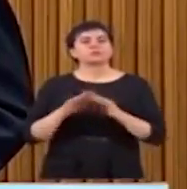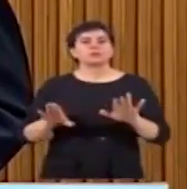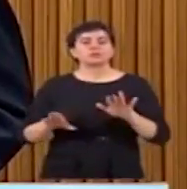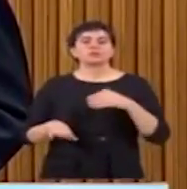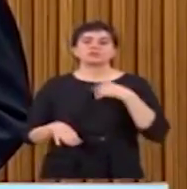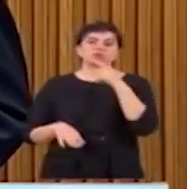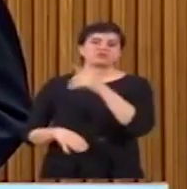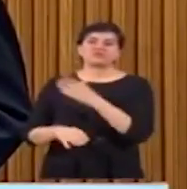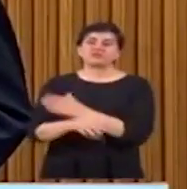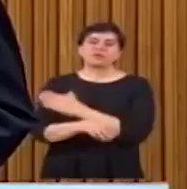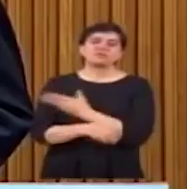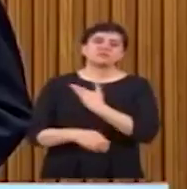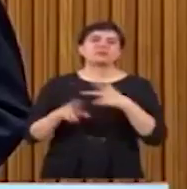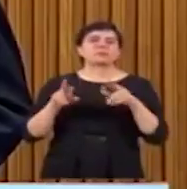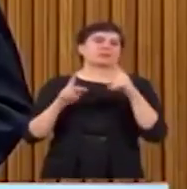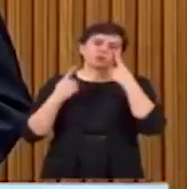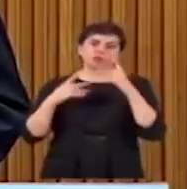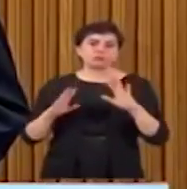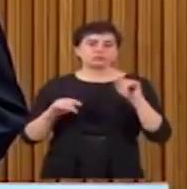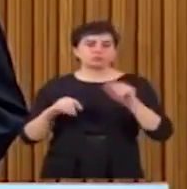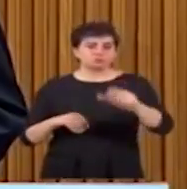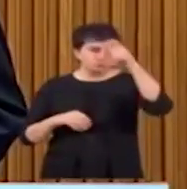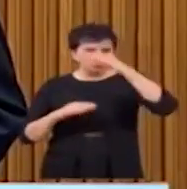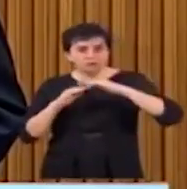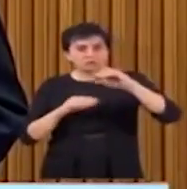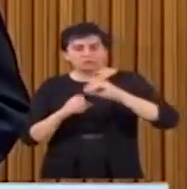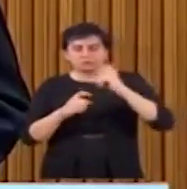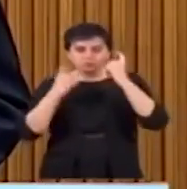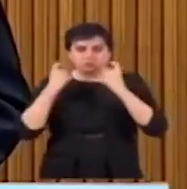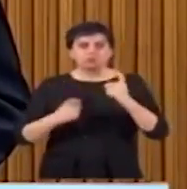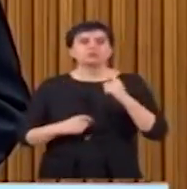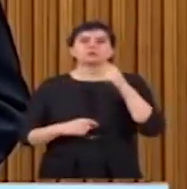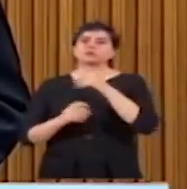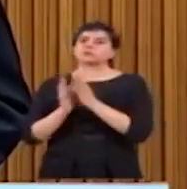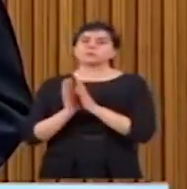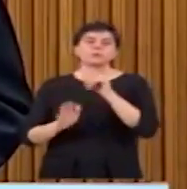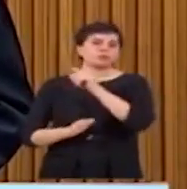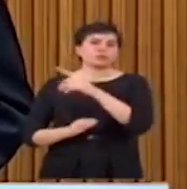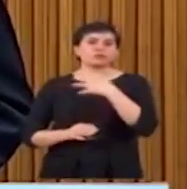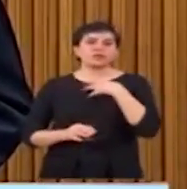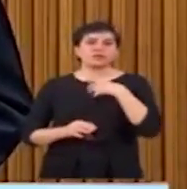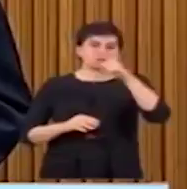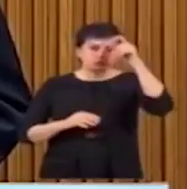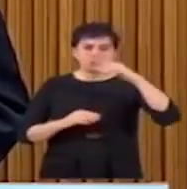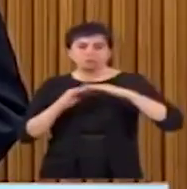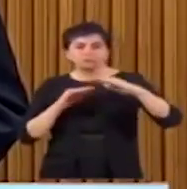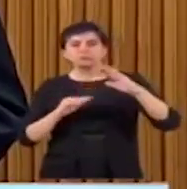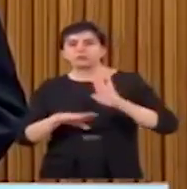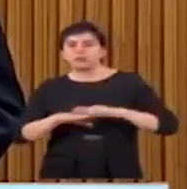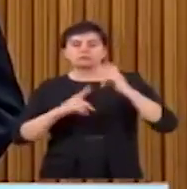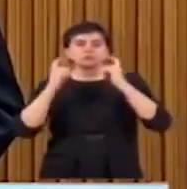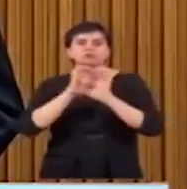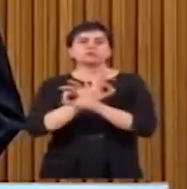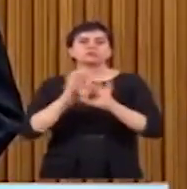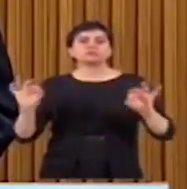biz onları vatansever olarak görmüyoruz. Biz bu ülkenin çıkarlarını savunuruz. Kusura bakmasınlar, onlar kendi ülkelerinin çıkarlarını